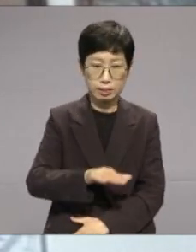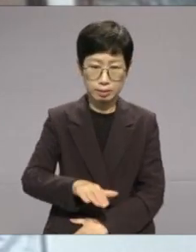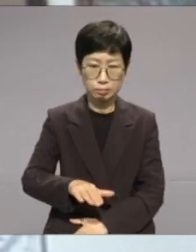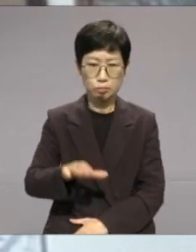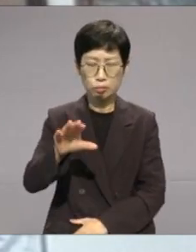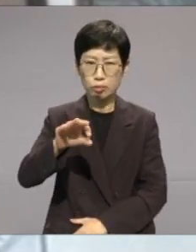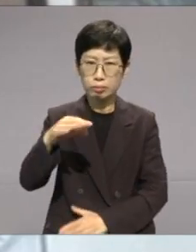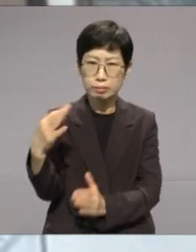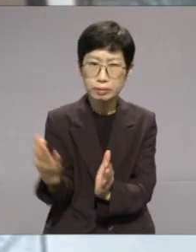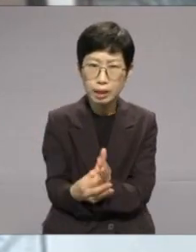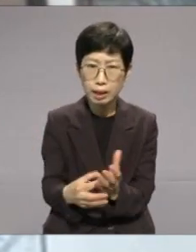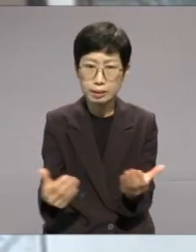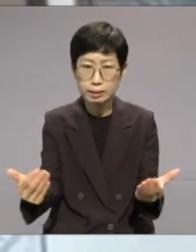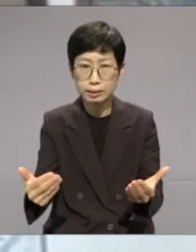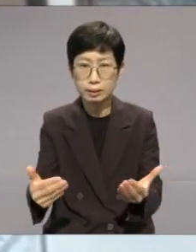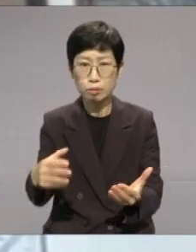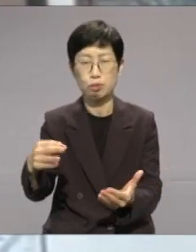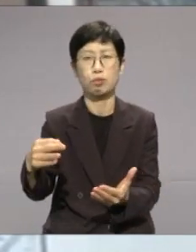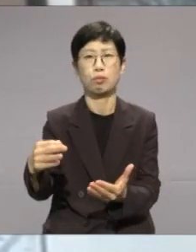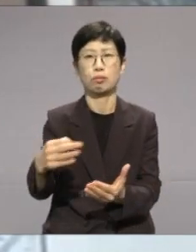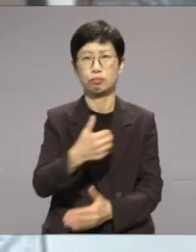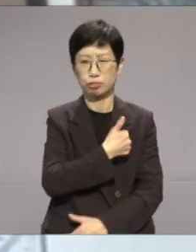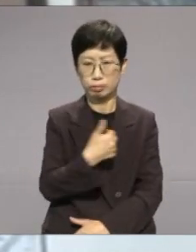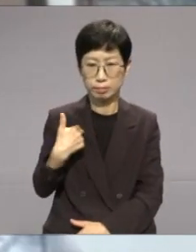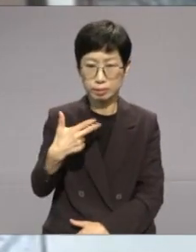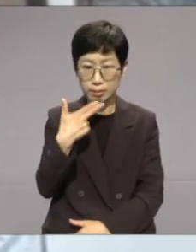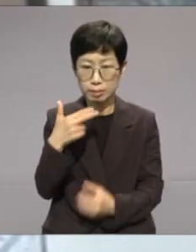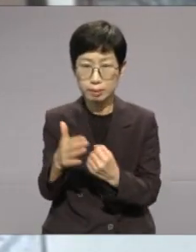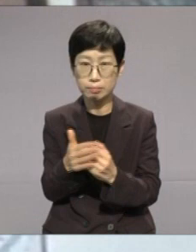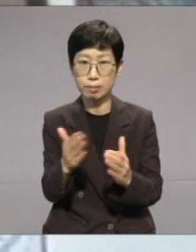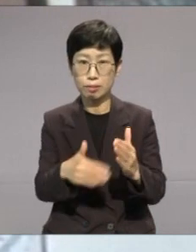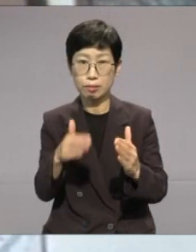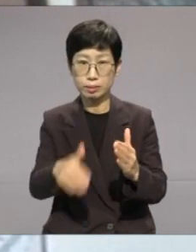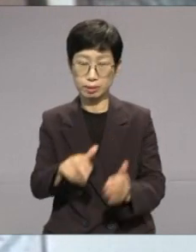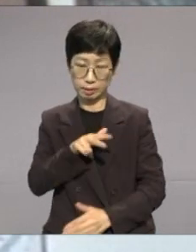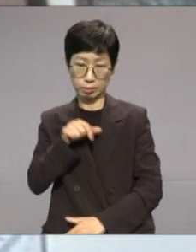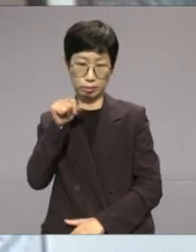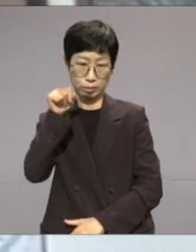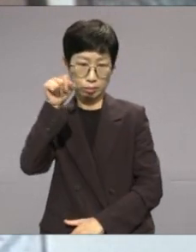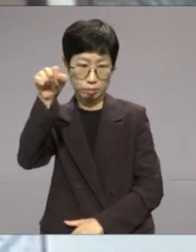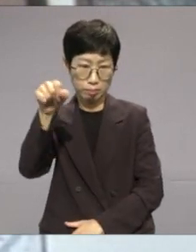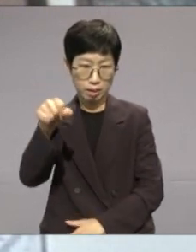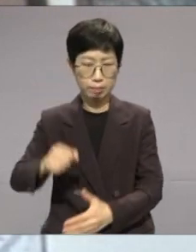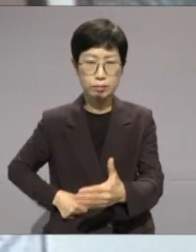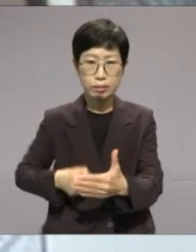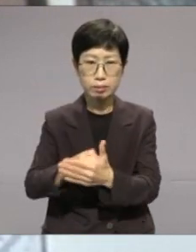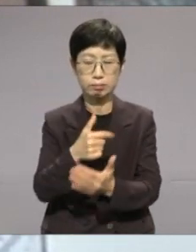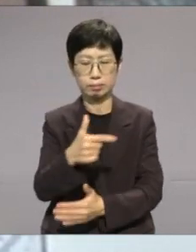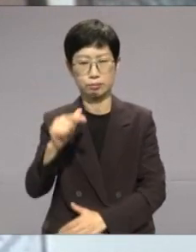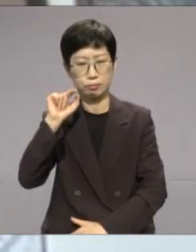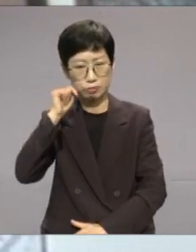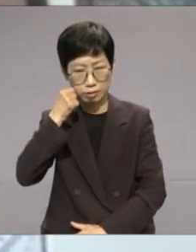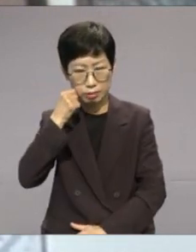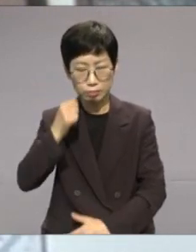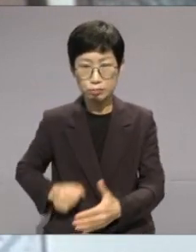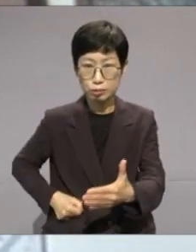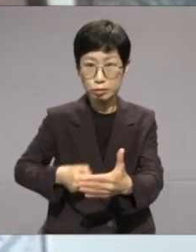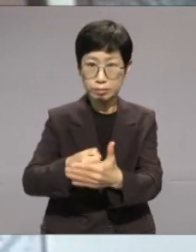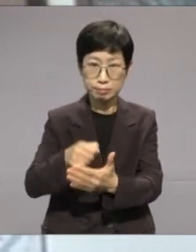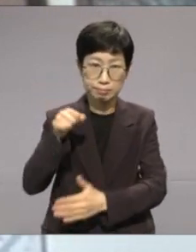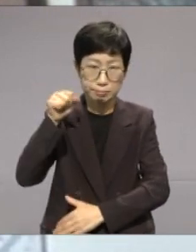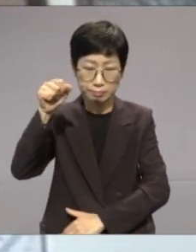financial positions, which makes it very, very difficult to think, oh, I'll run for office. You have to be in a very privileged position.